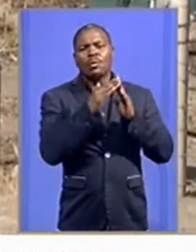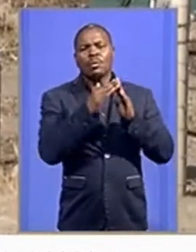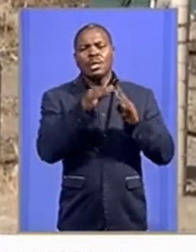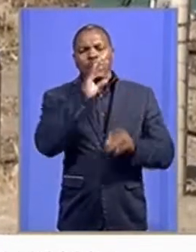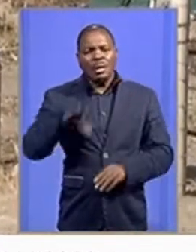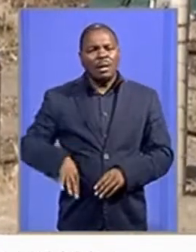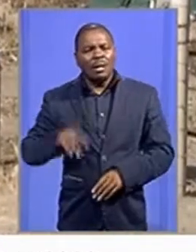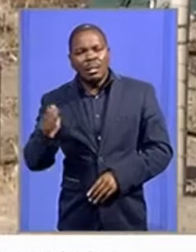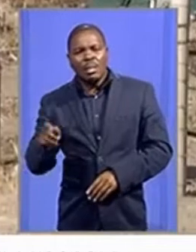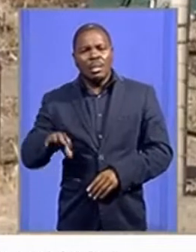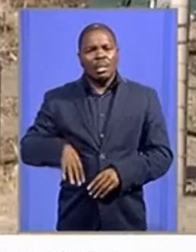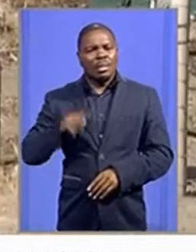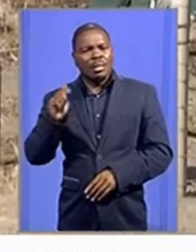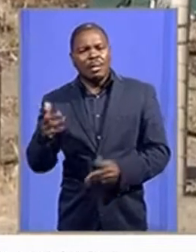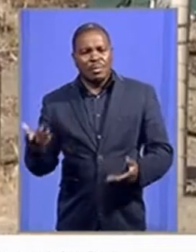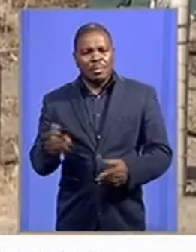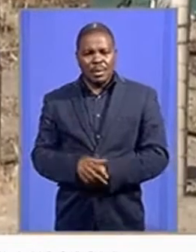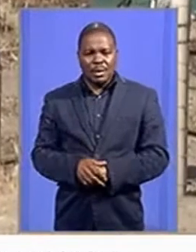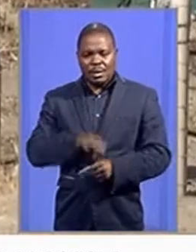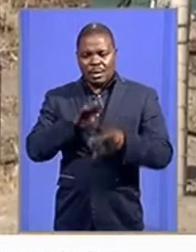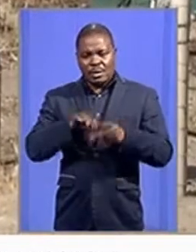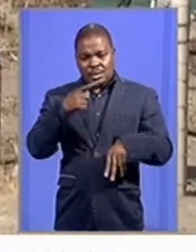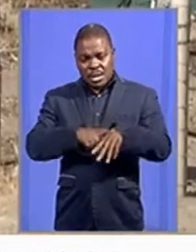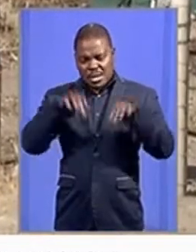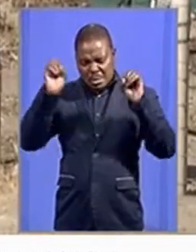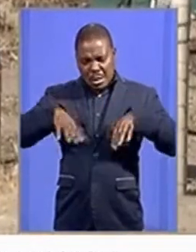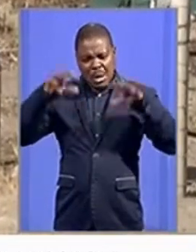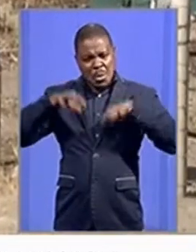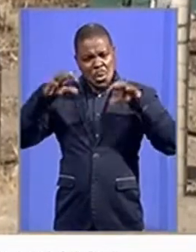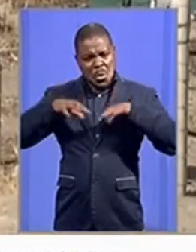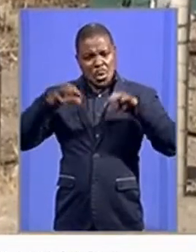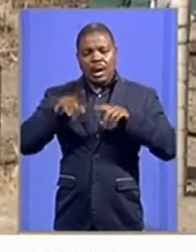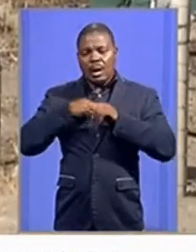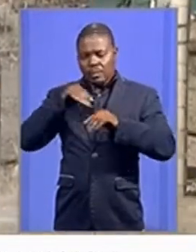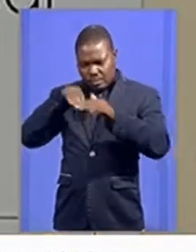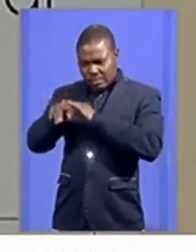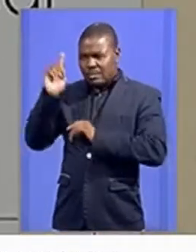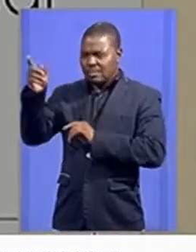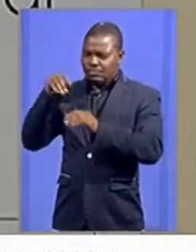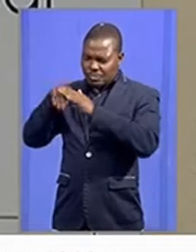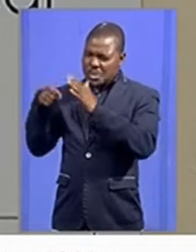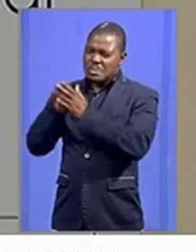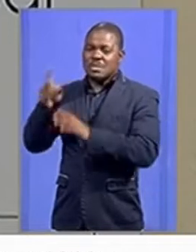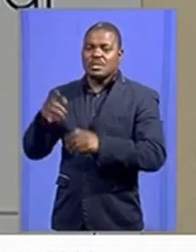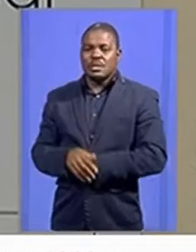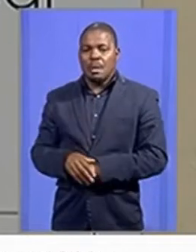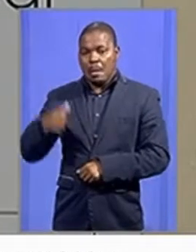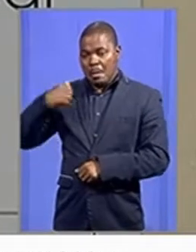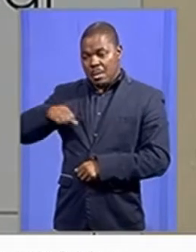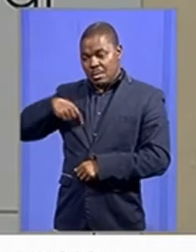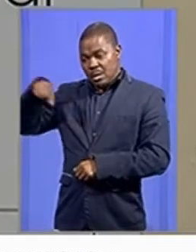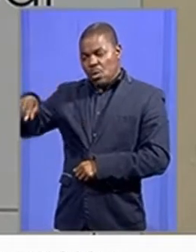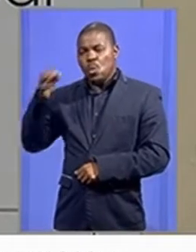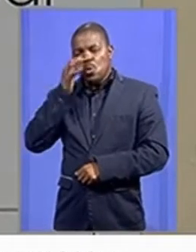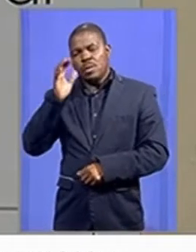ra charga ka kona kolokoišeneng labanyeneng pula ena ka go le jwang kapa jwang ya go kosa go re makoišeneng. Masepala wa Masilonyana o re o ntse